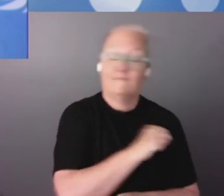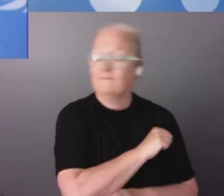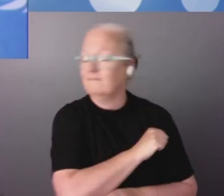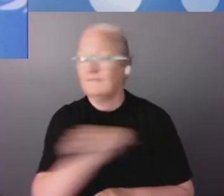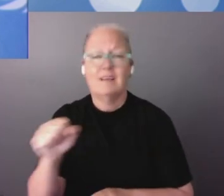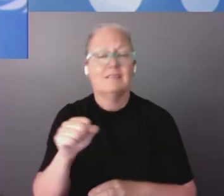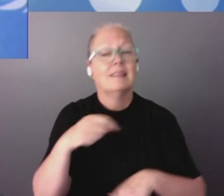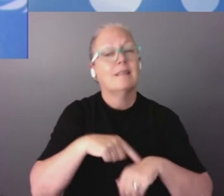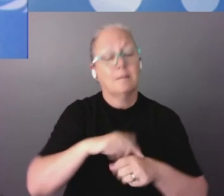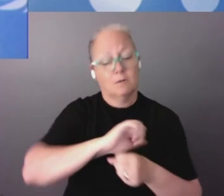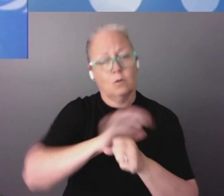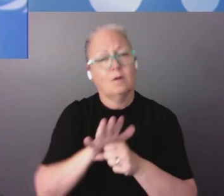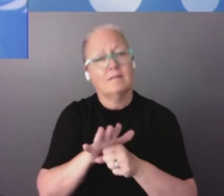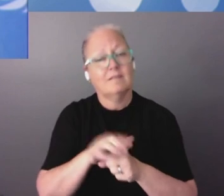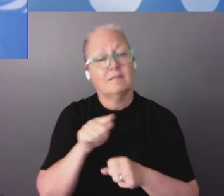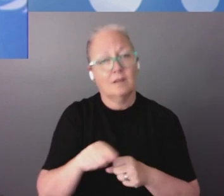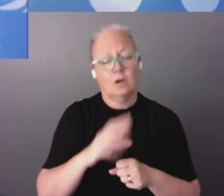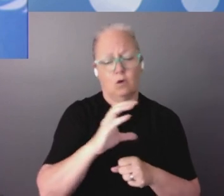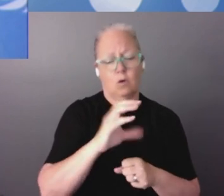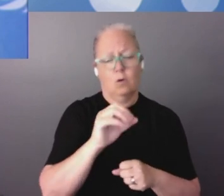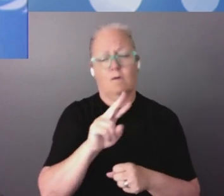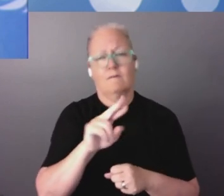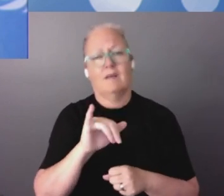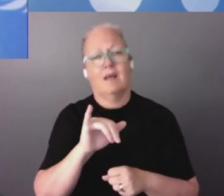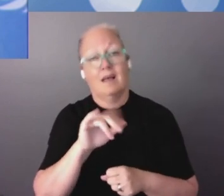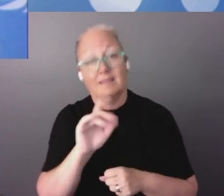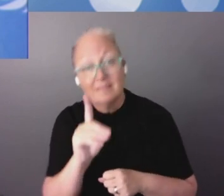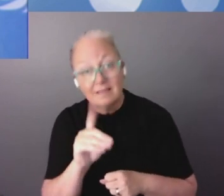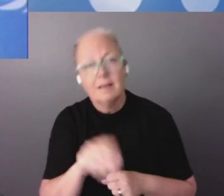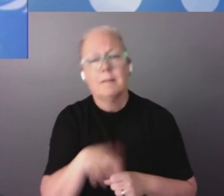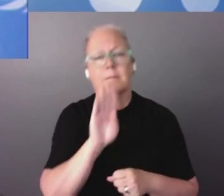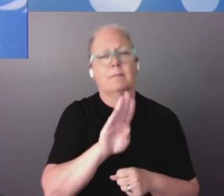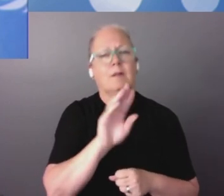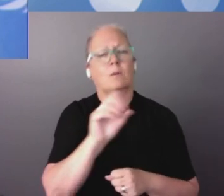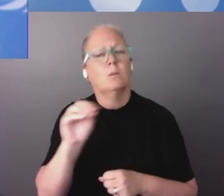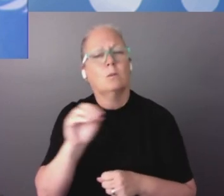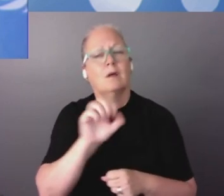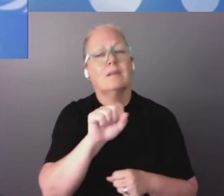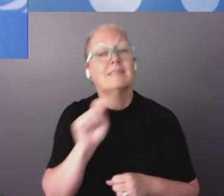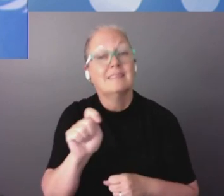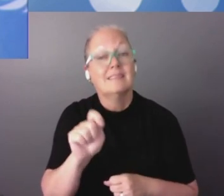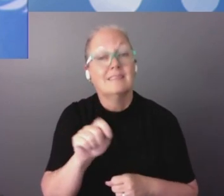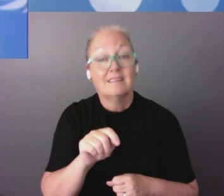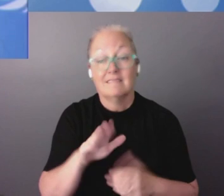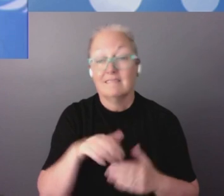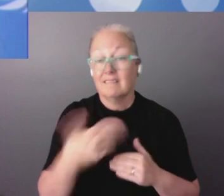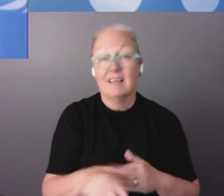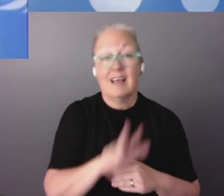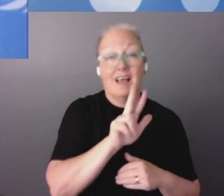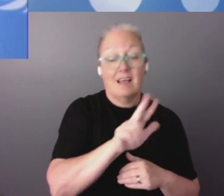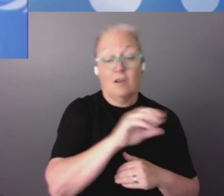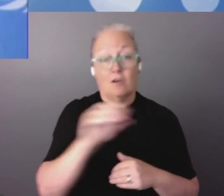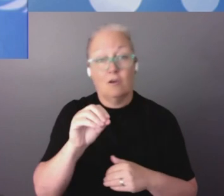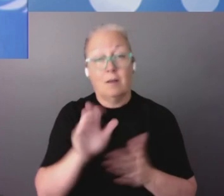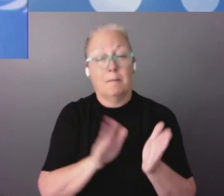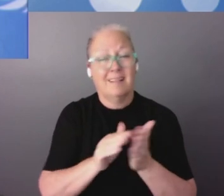并不只是一个口号，这是非常大的一个任务。我觉得我们所有国家的和单位的